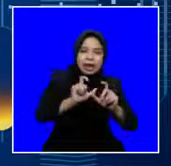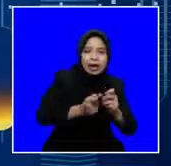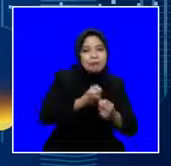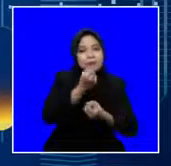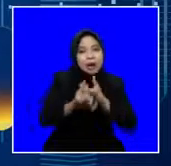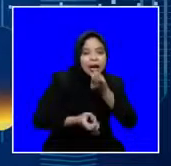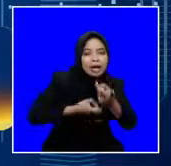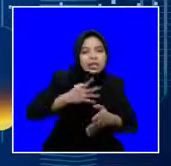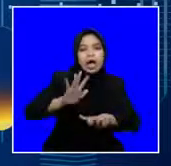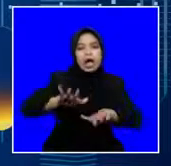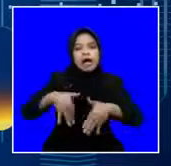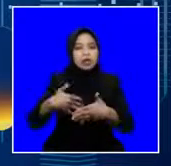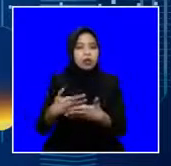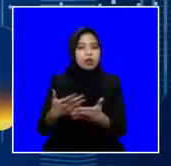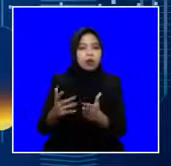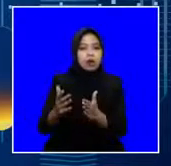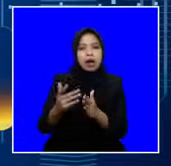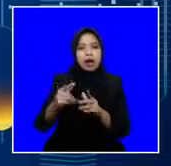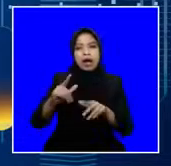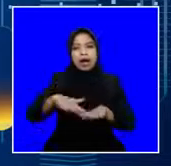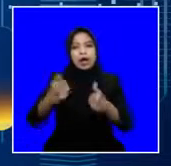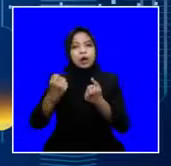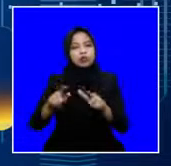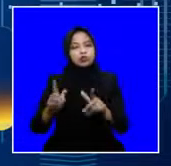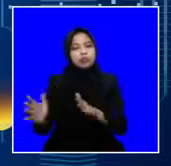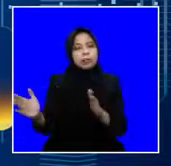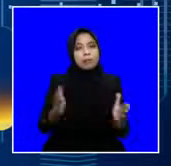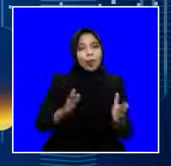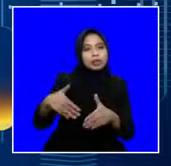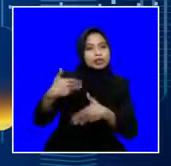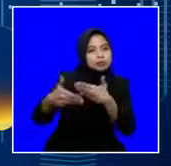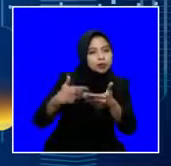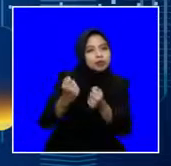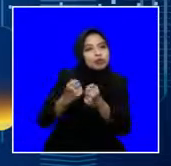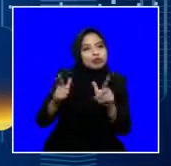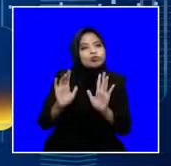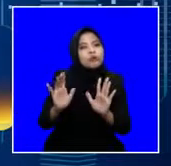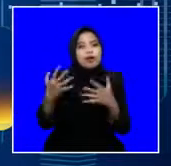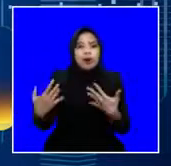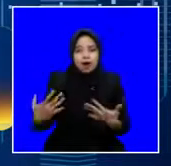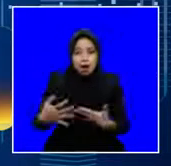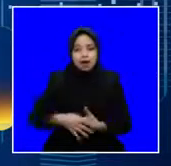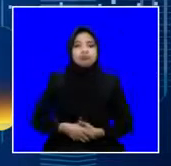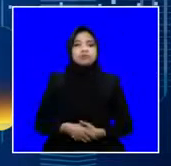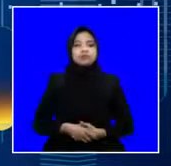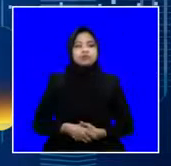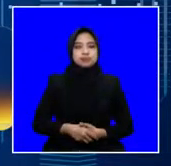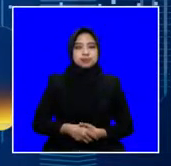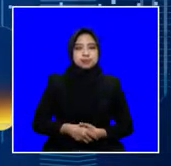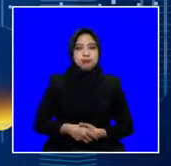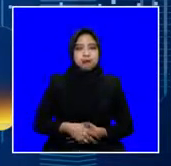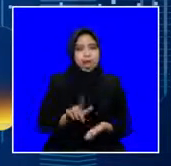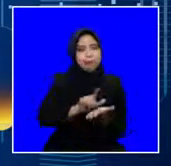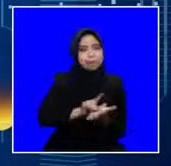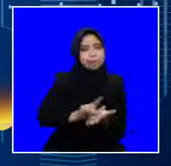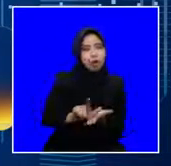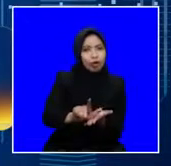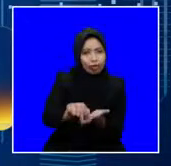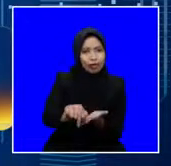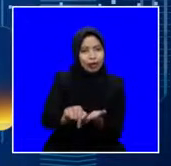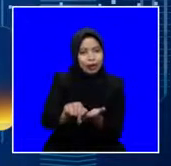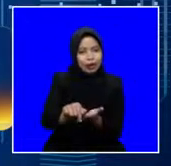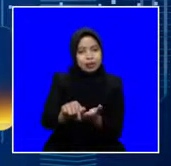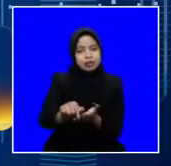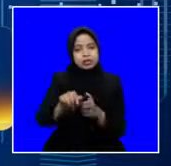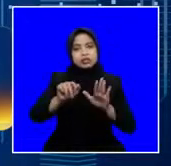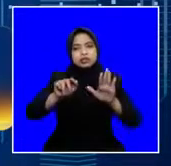dan juga proses pengelolaan alumni LPDP. Dan kami bisa laporkan bahwa dari pengalaman